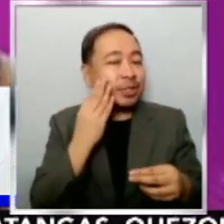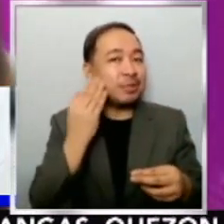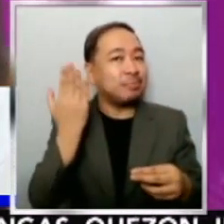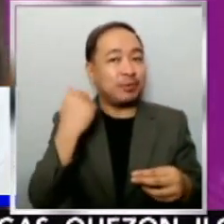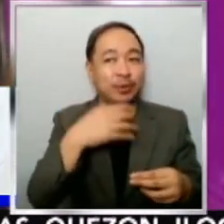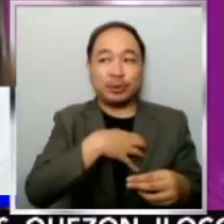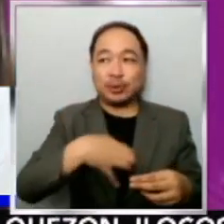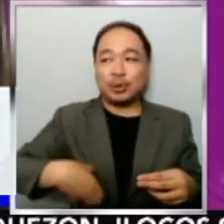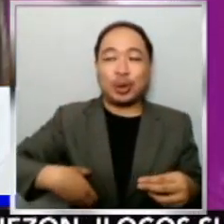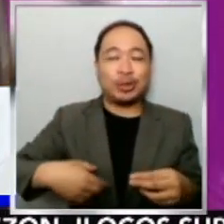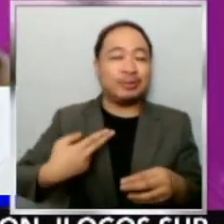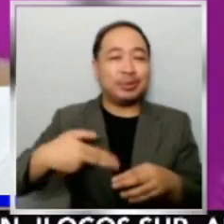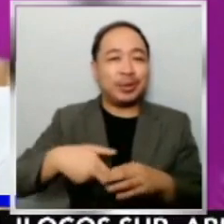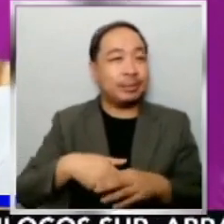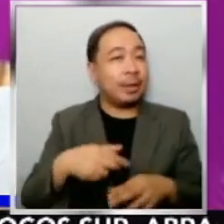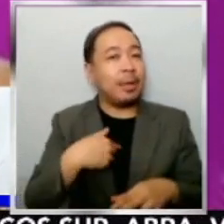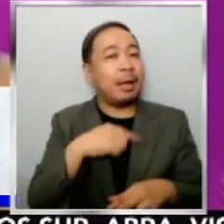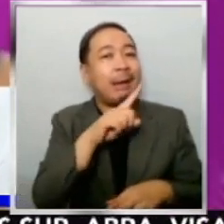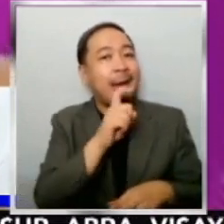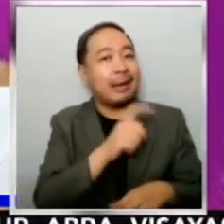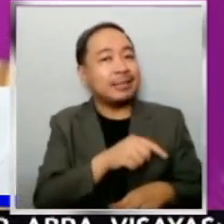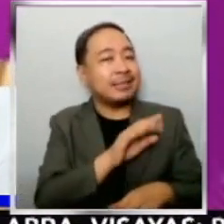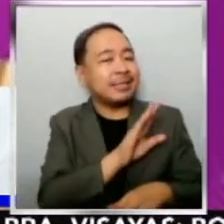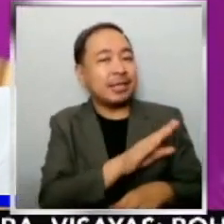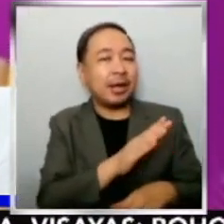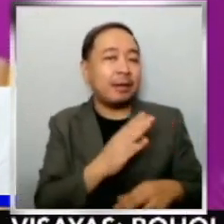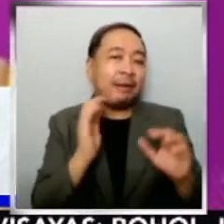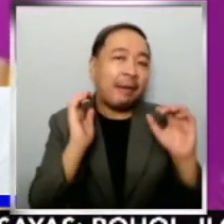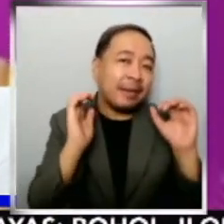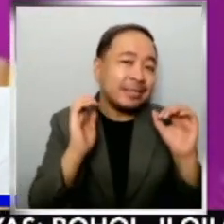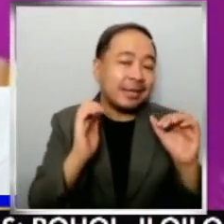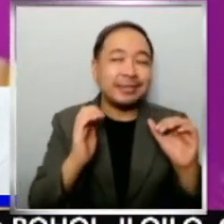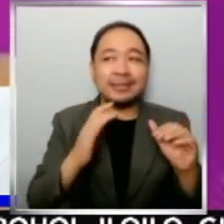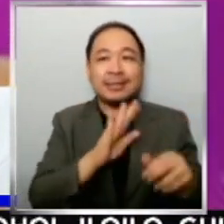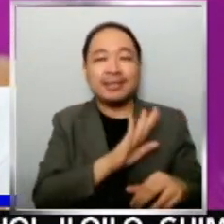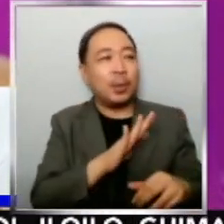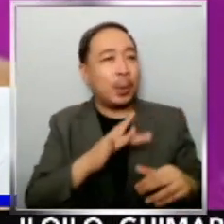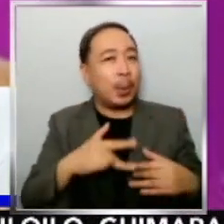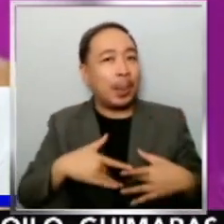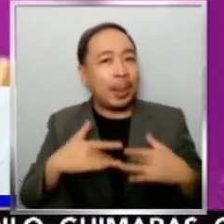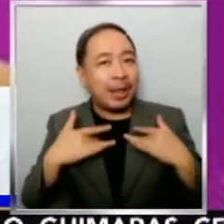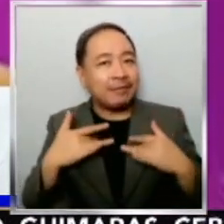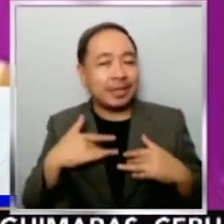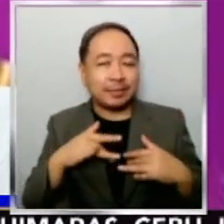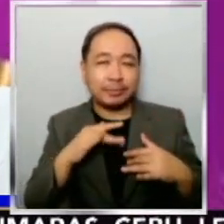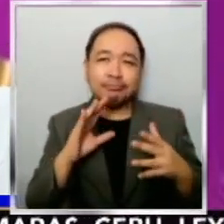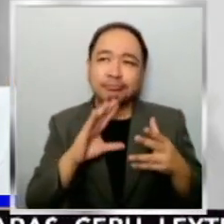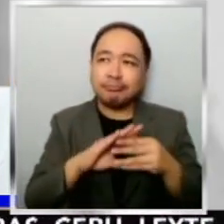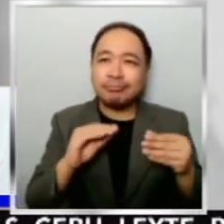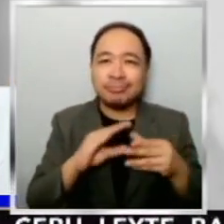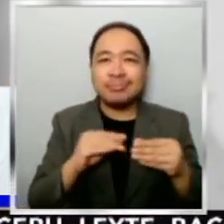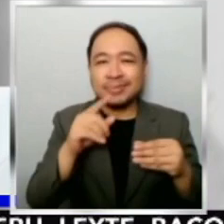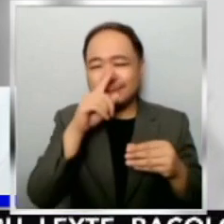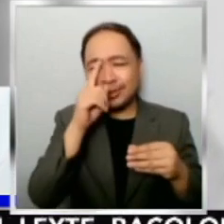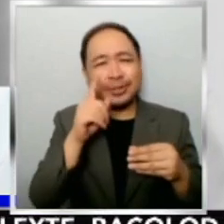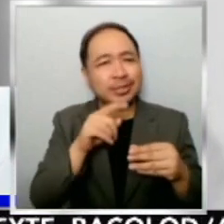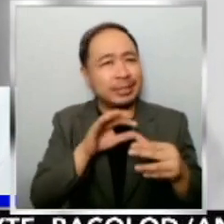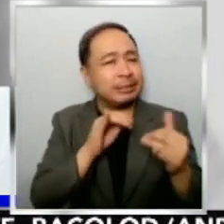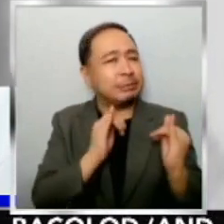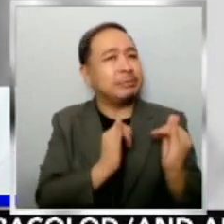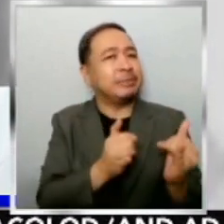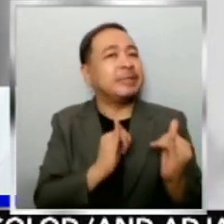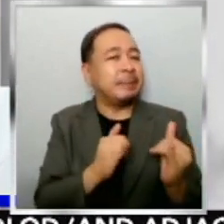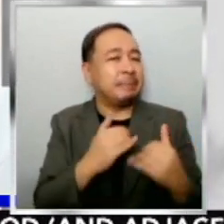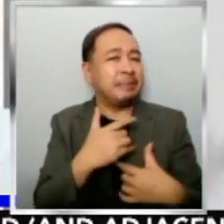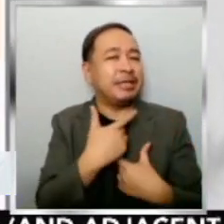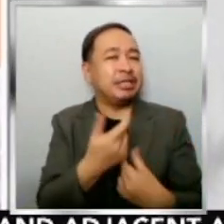I asked her about her, like, you know, fitness and lifestyle. So nakakatawa kasi there's something we have in common. Nagdesisyon na